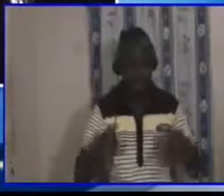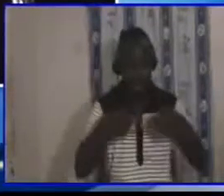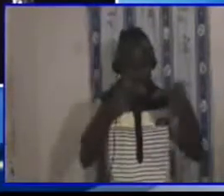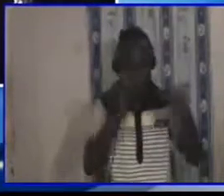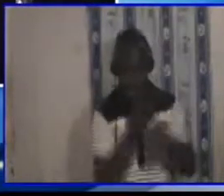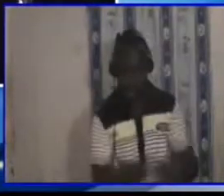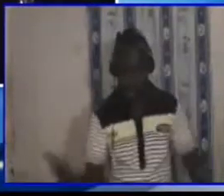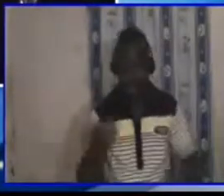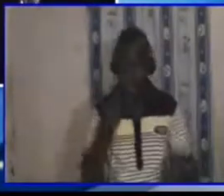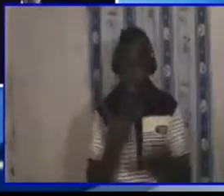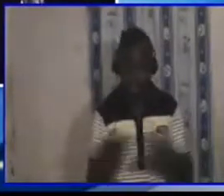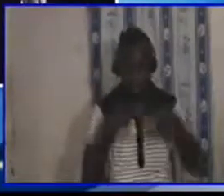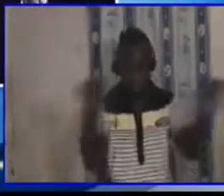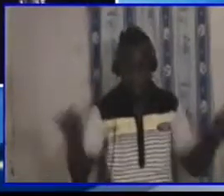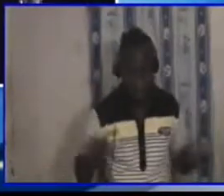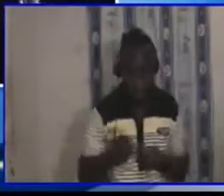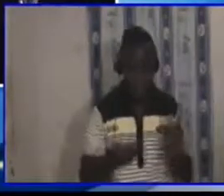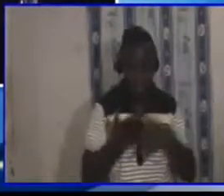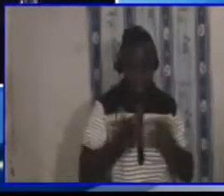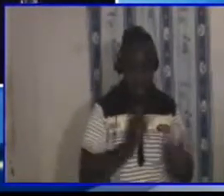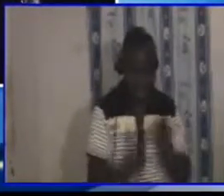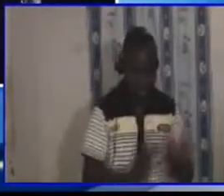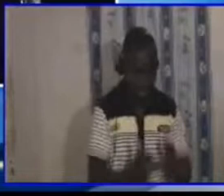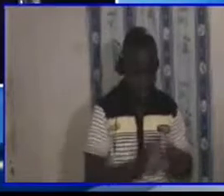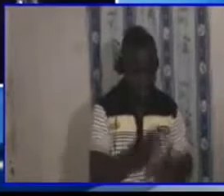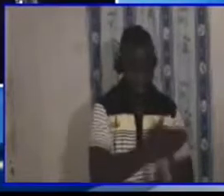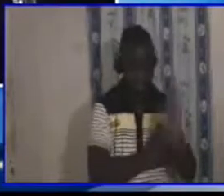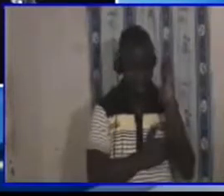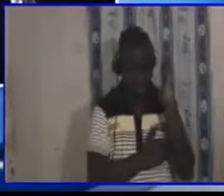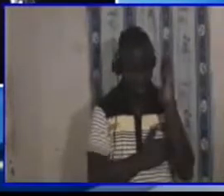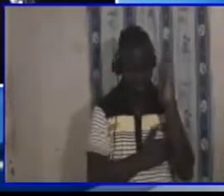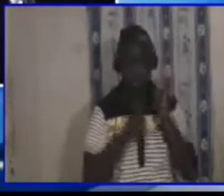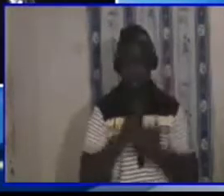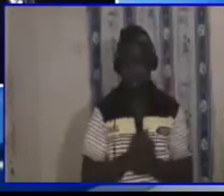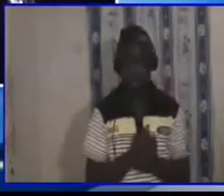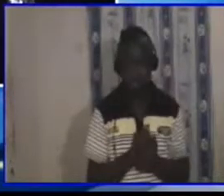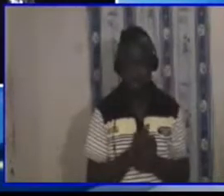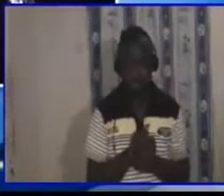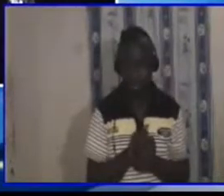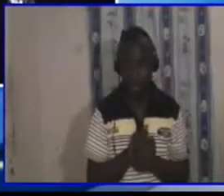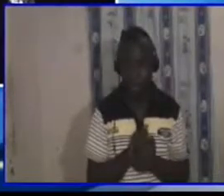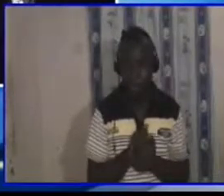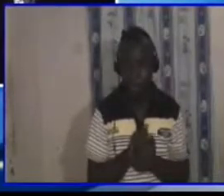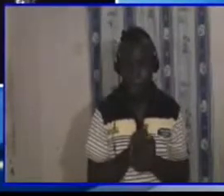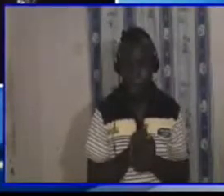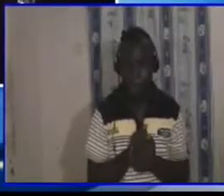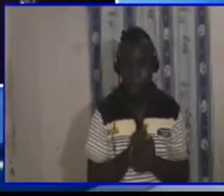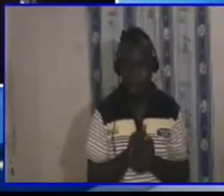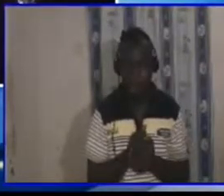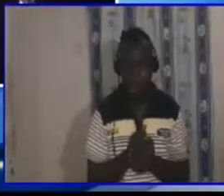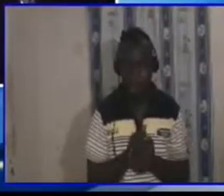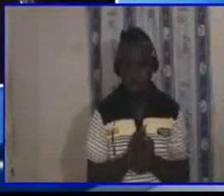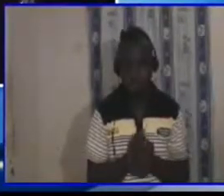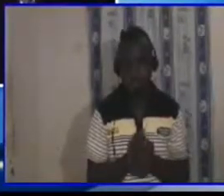noi mettiamo tutte le cose nel posto giusto tramite la grazia di